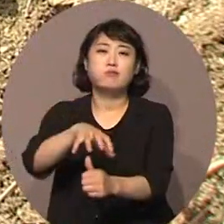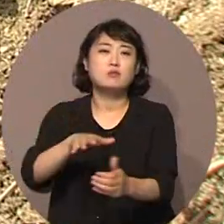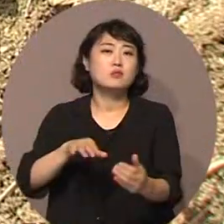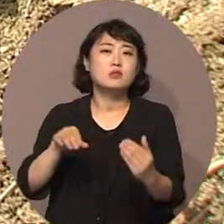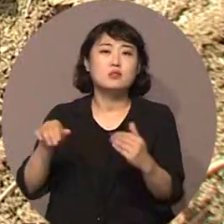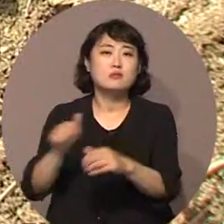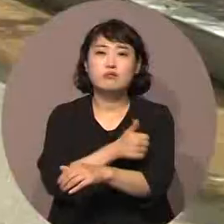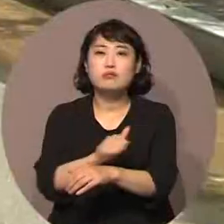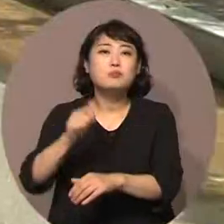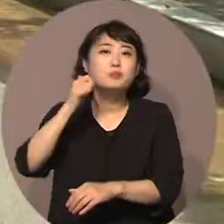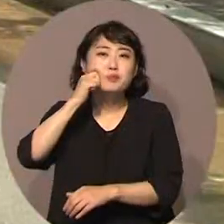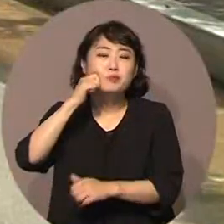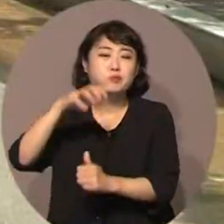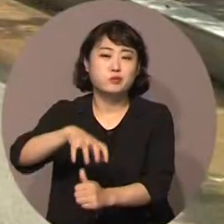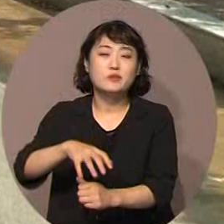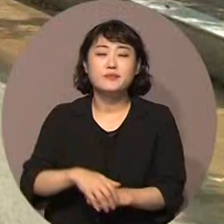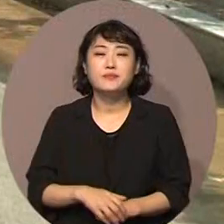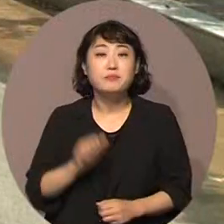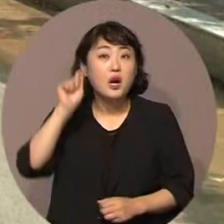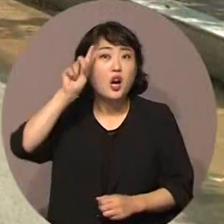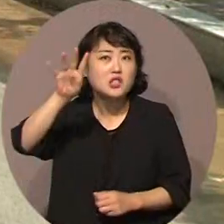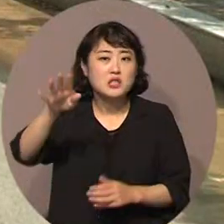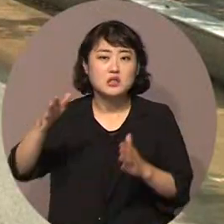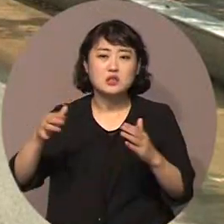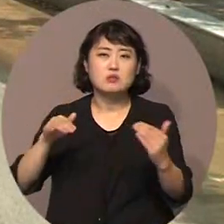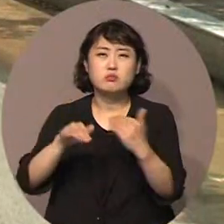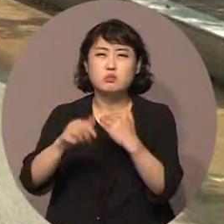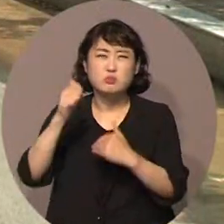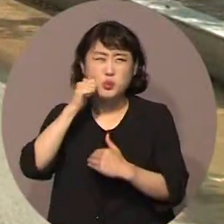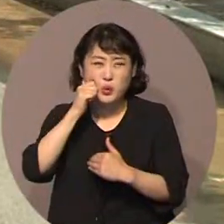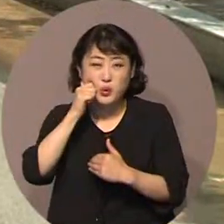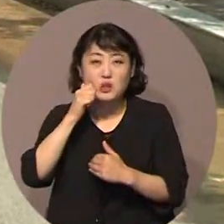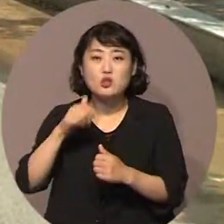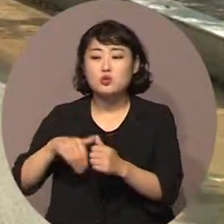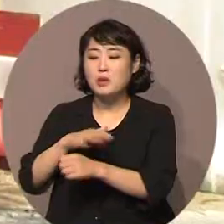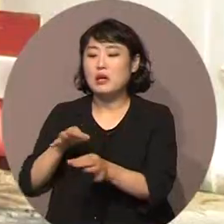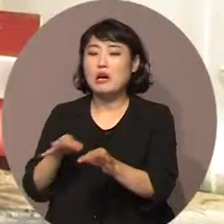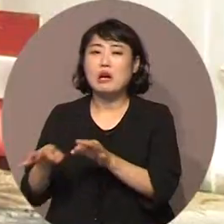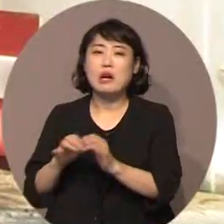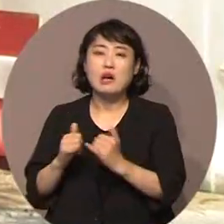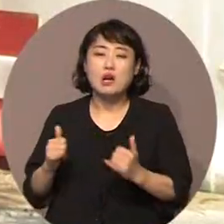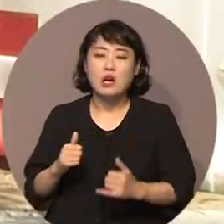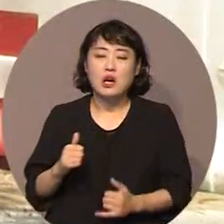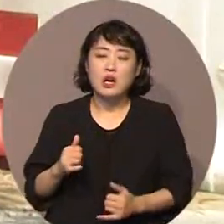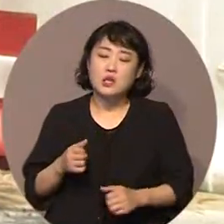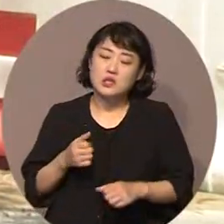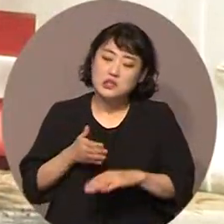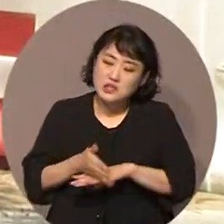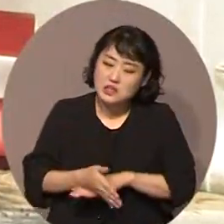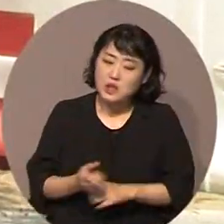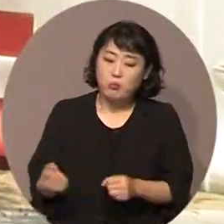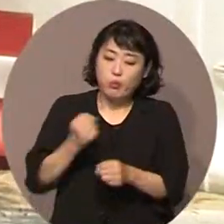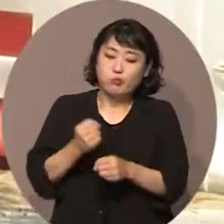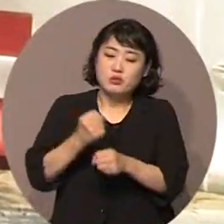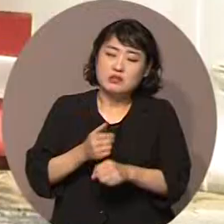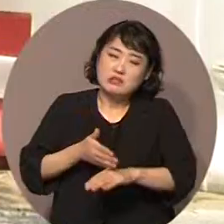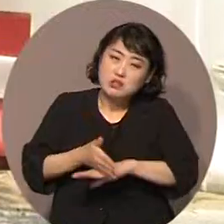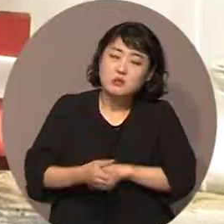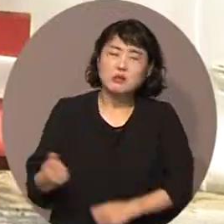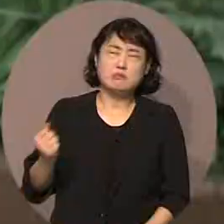있습니다. 며칠째 도로가 차단되며 손님이 끊긴 인근 상인들은 늑장 복구에 불만을